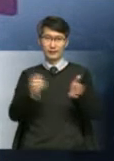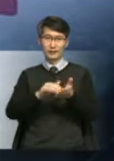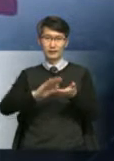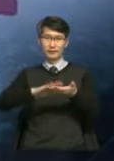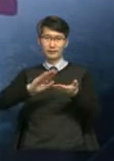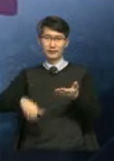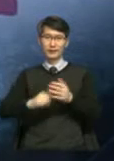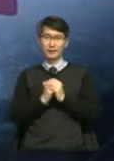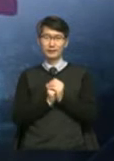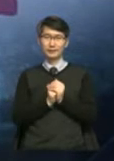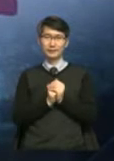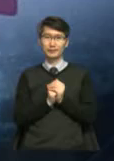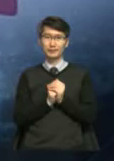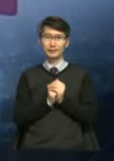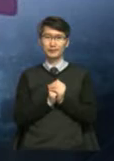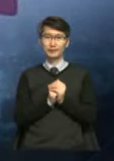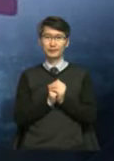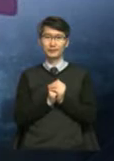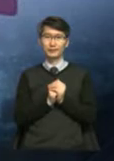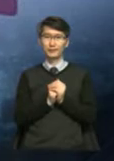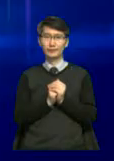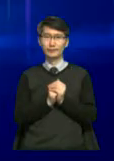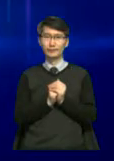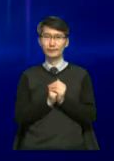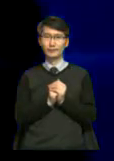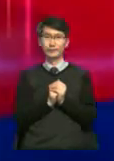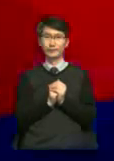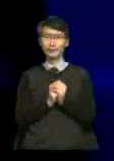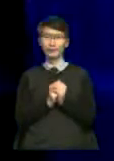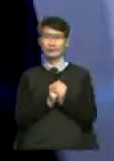비판했습니다. 자세한 내용을 이재용 기자가 전해드립니다.